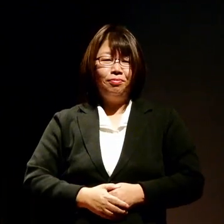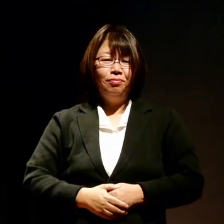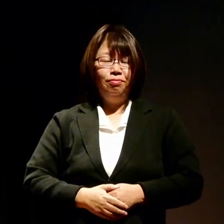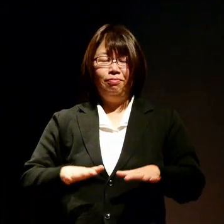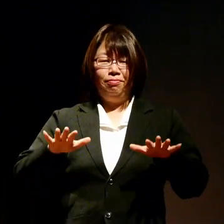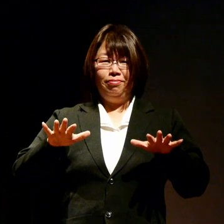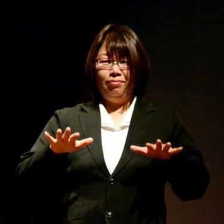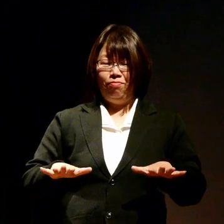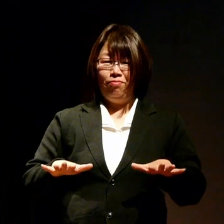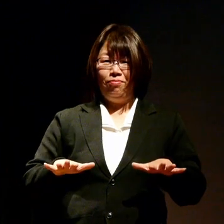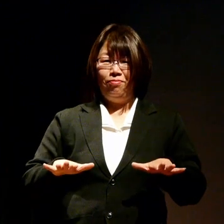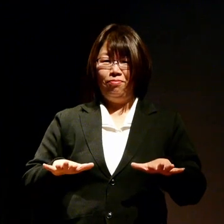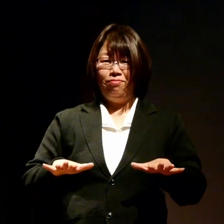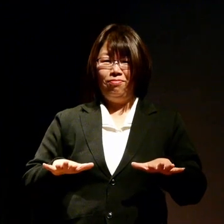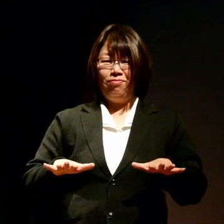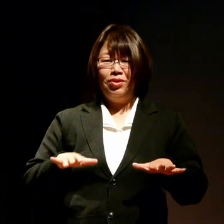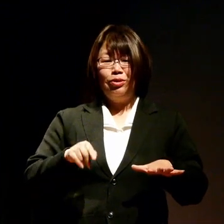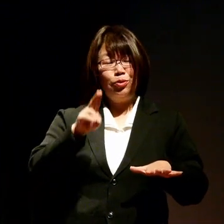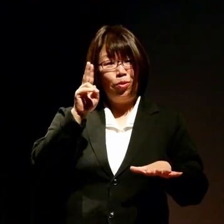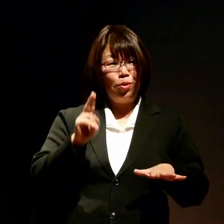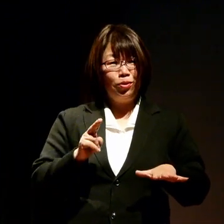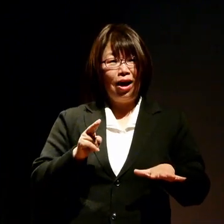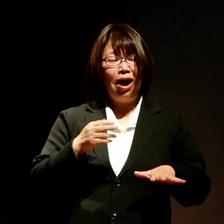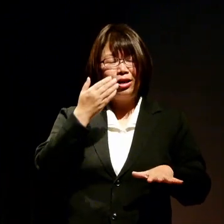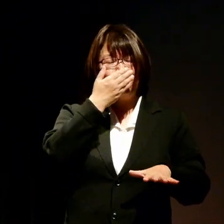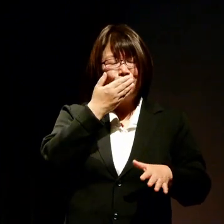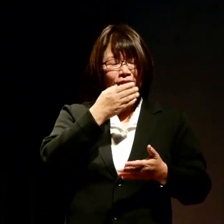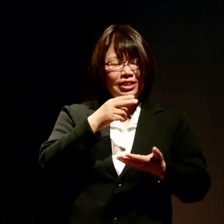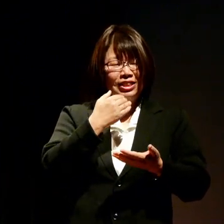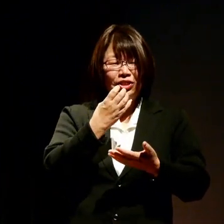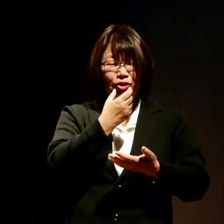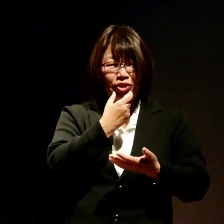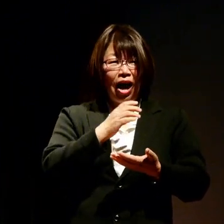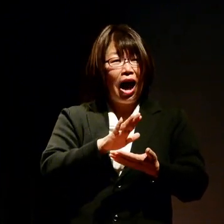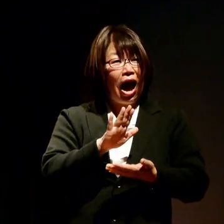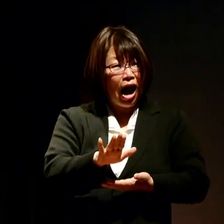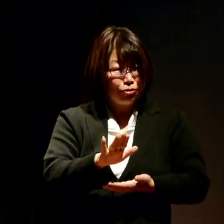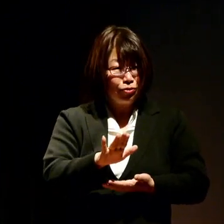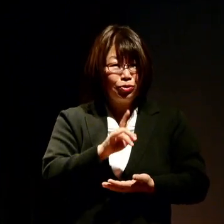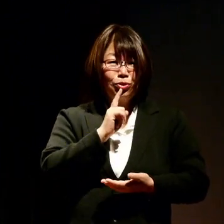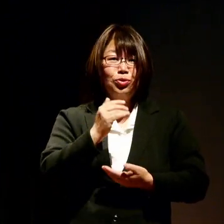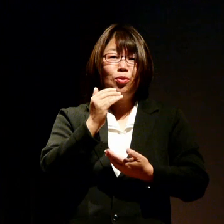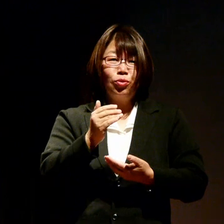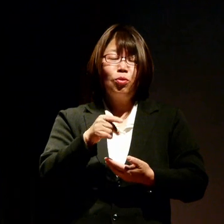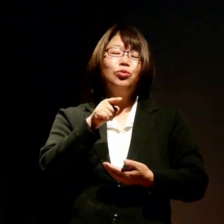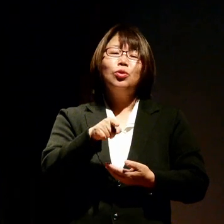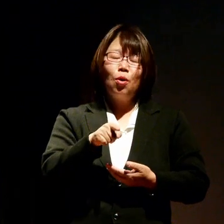今日はそんなスイーツがあるということ、それ